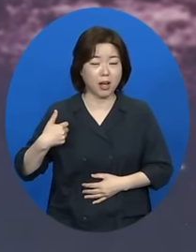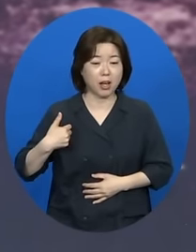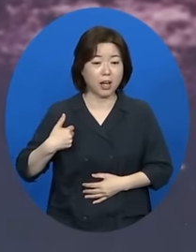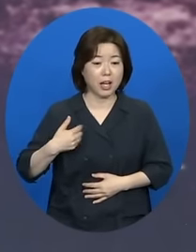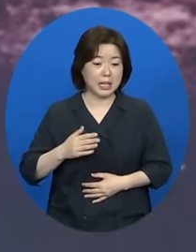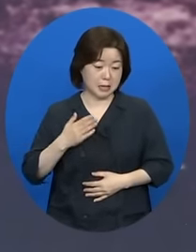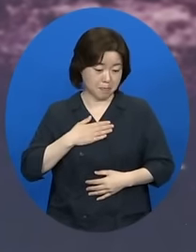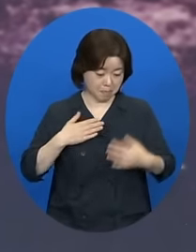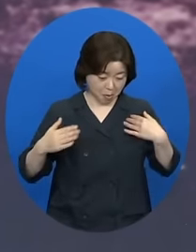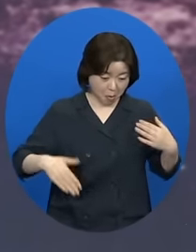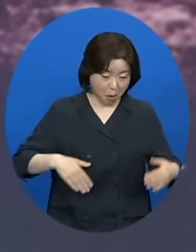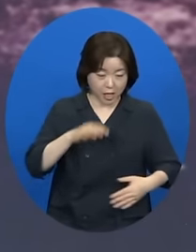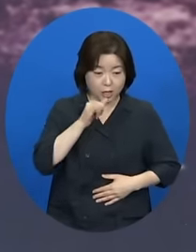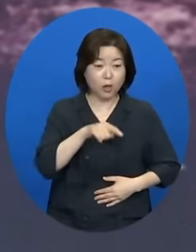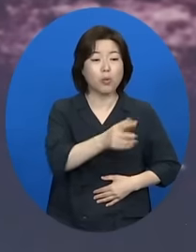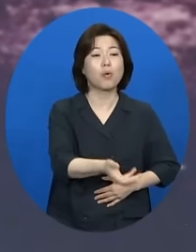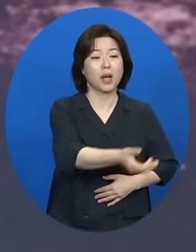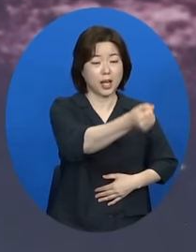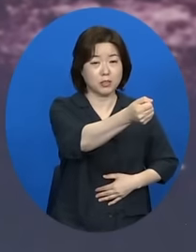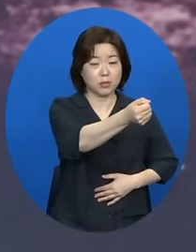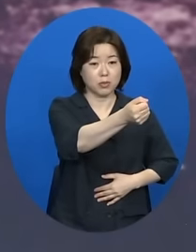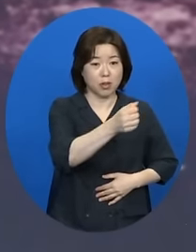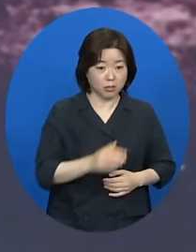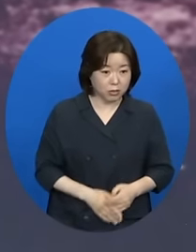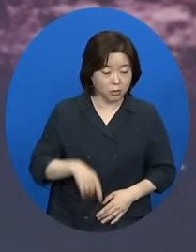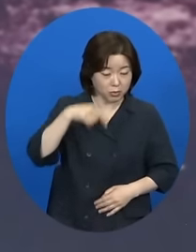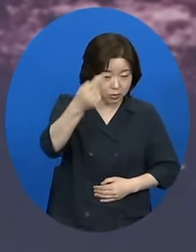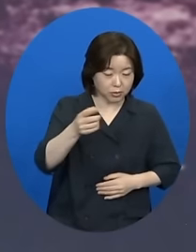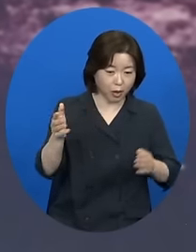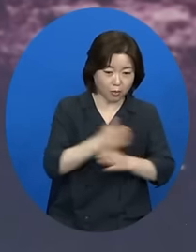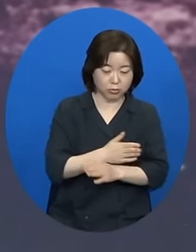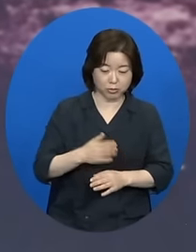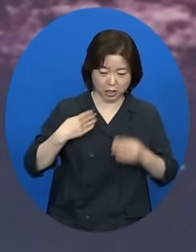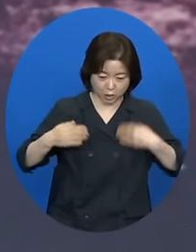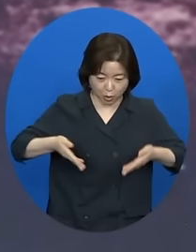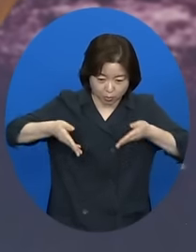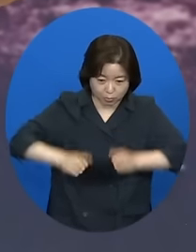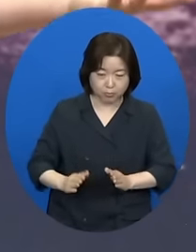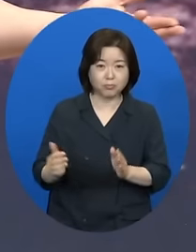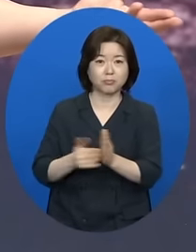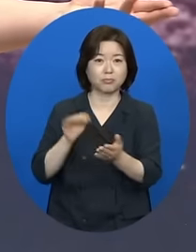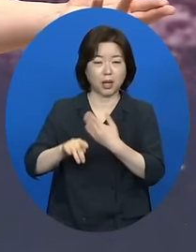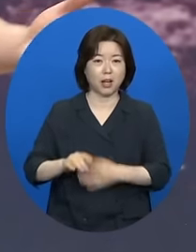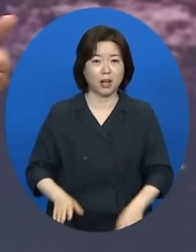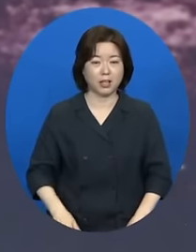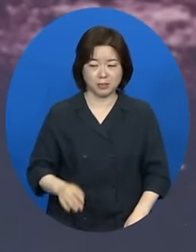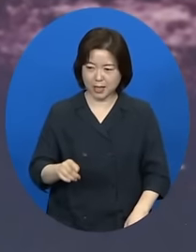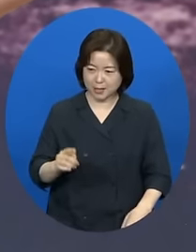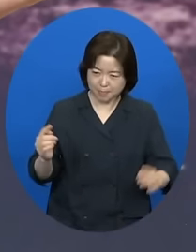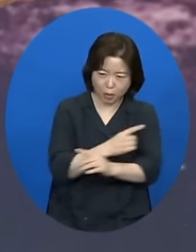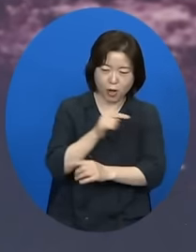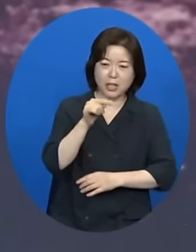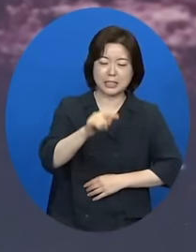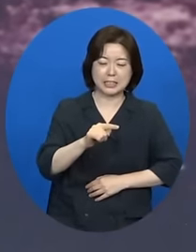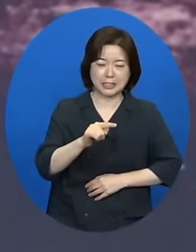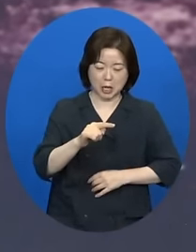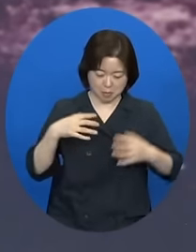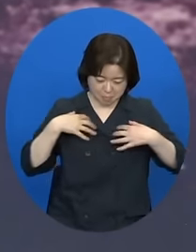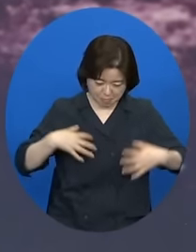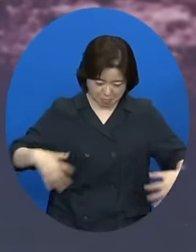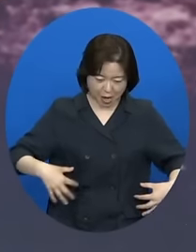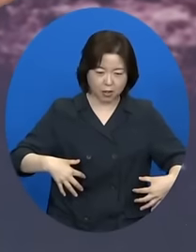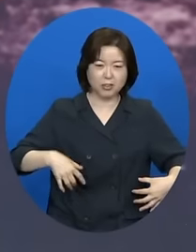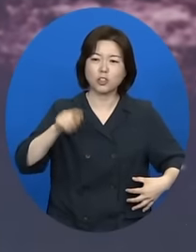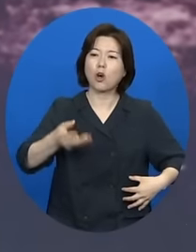너가 가져. 그러면 점 있는 건 나오는 것이고 얼룩무늬 너가 가져. 그러면 얼룩무늬만 나오는 거예요. 이런 식으로 하나님이